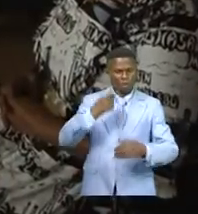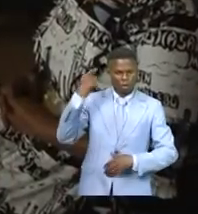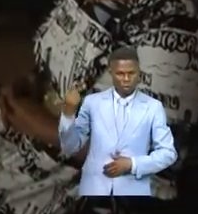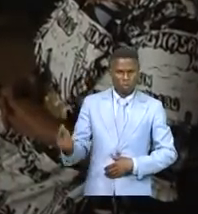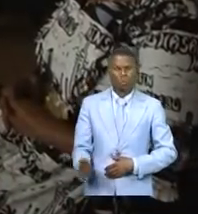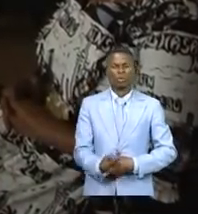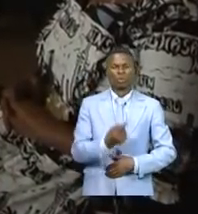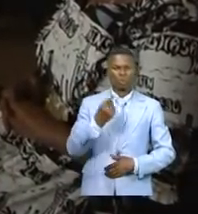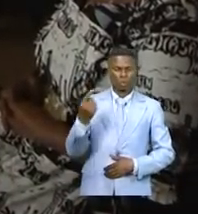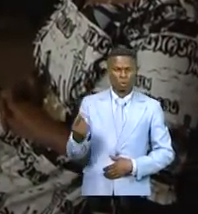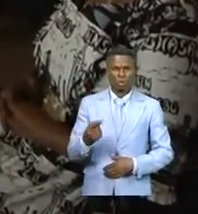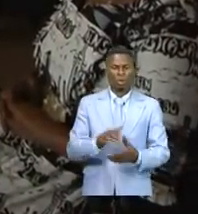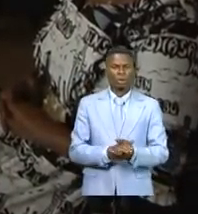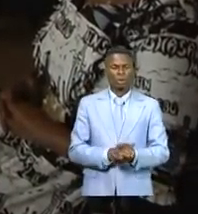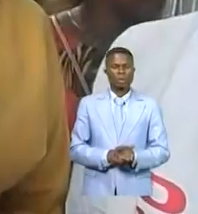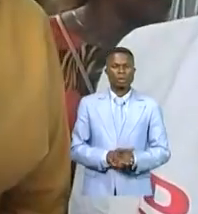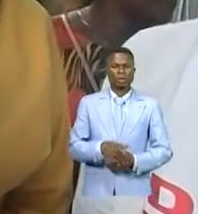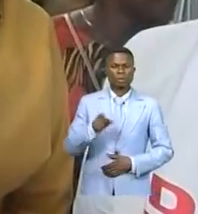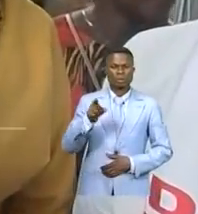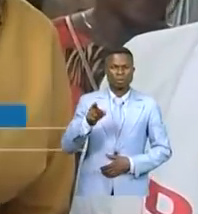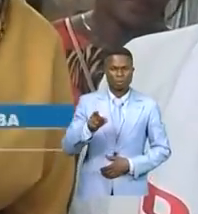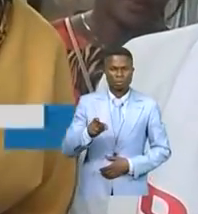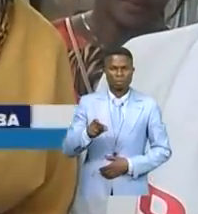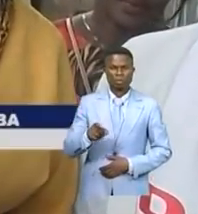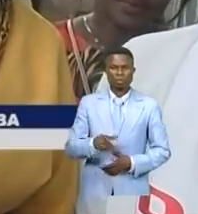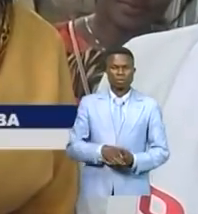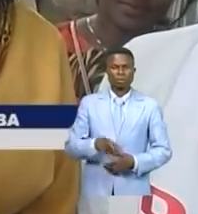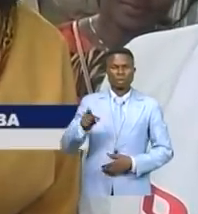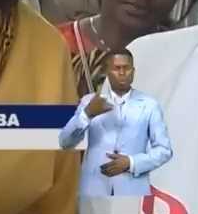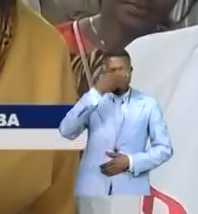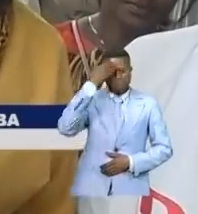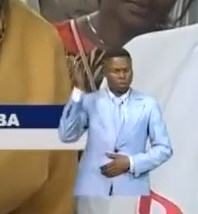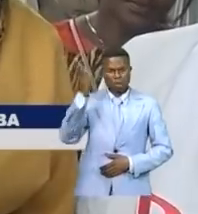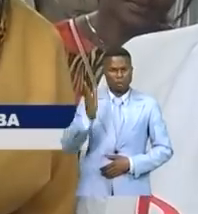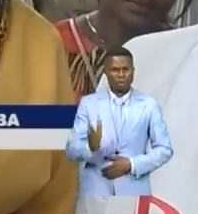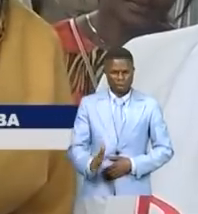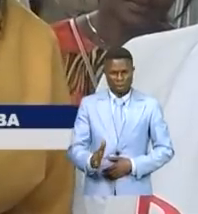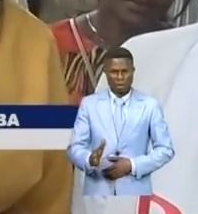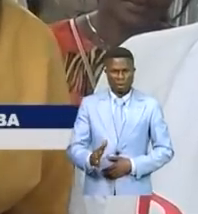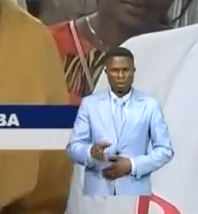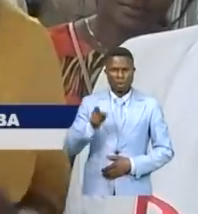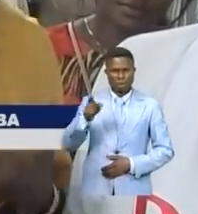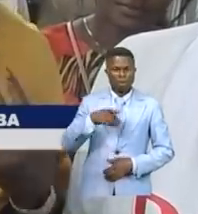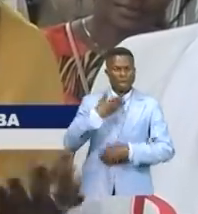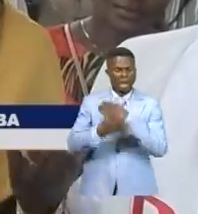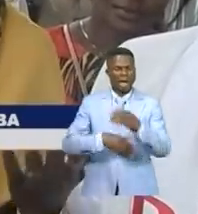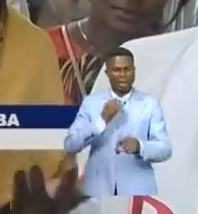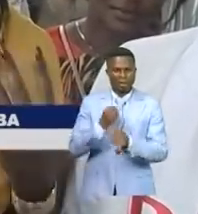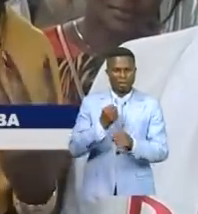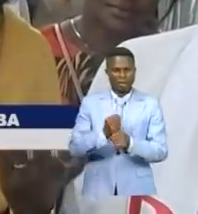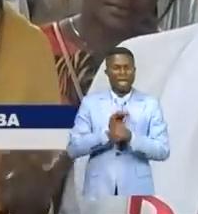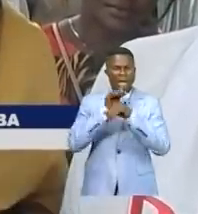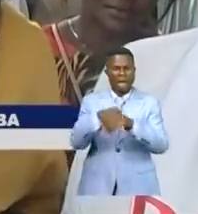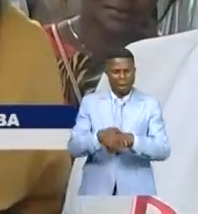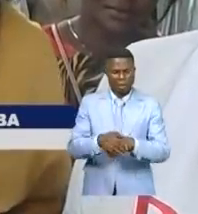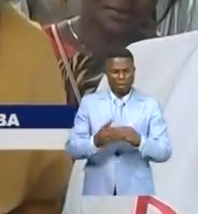manquer physiquement, mais je pense que à jamais Kibasa Maliba est en vie parce qu'il a, continué, sa